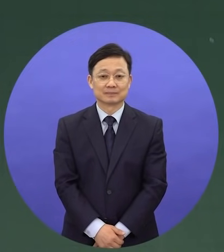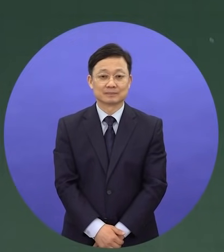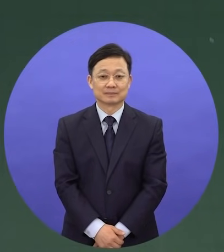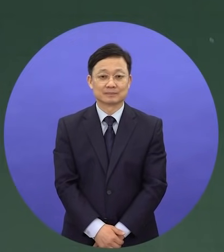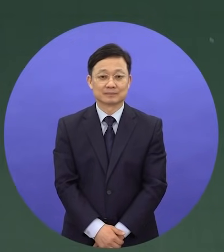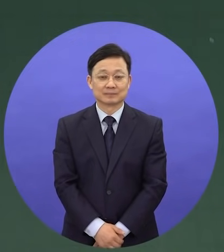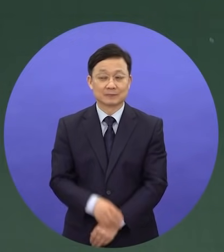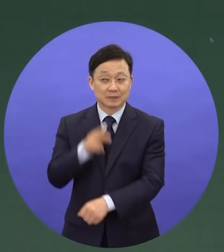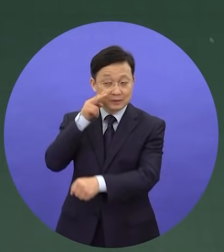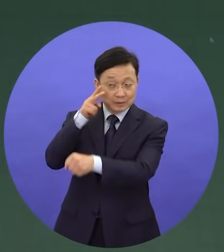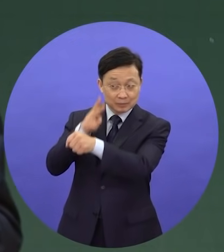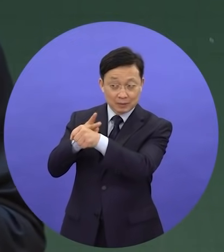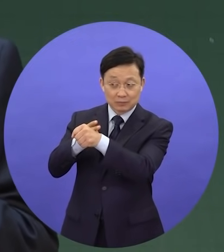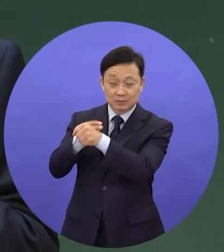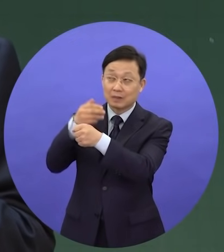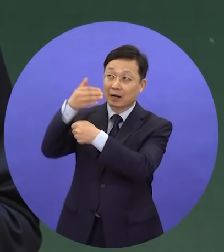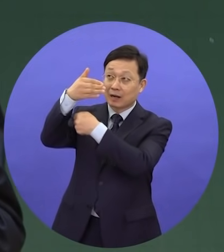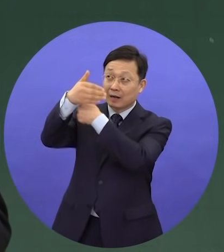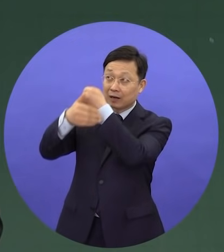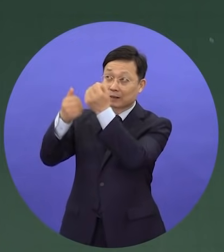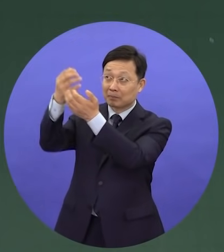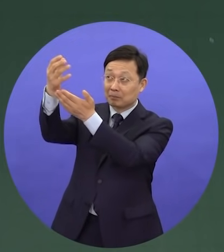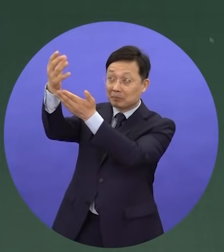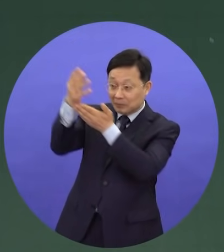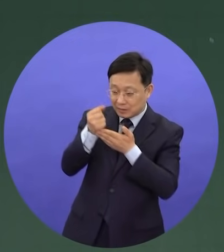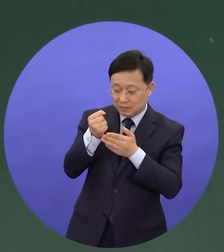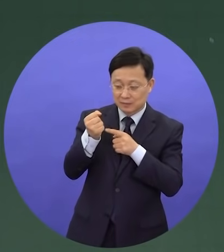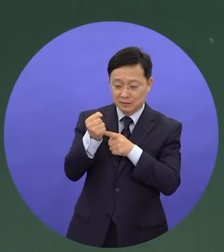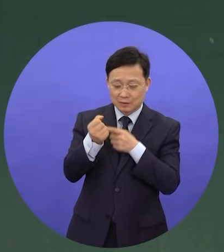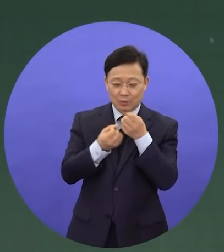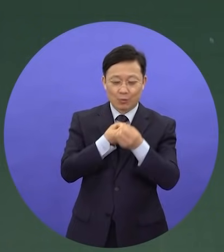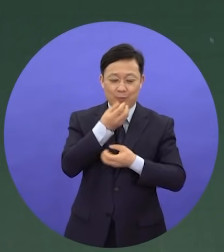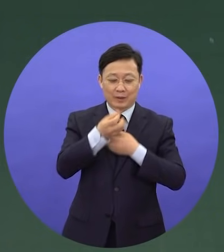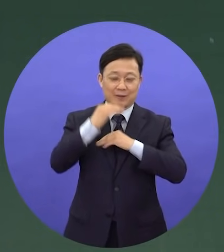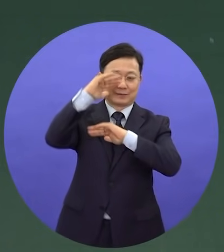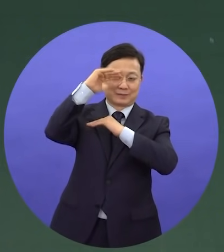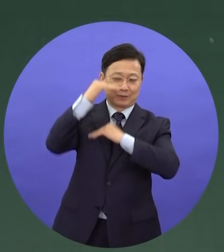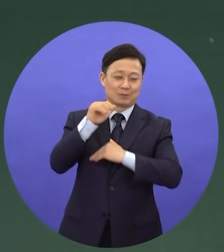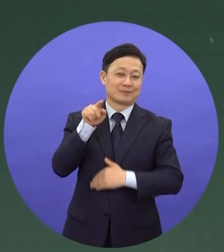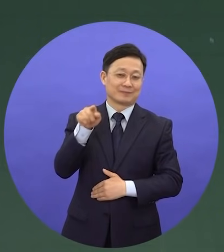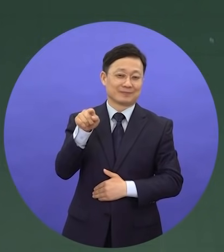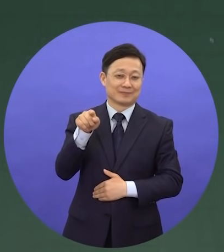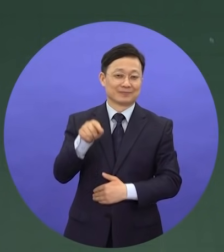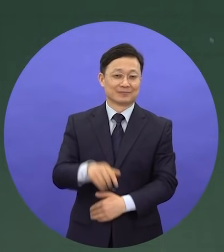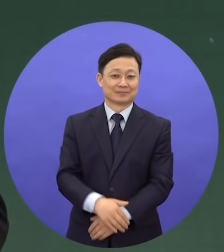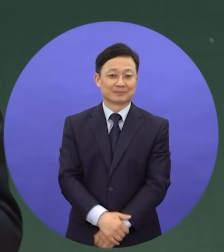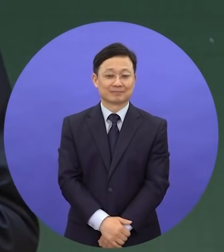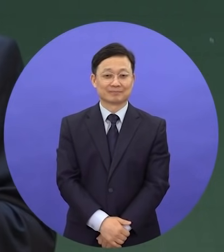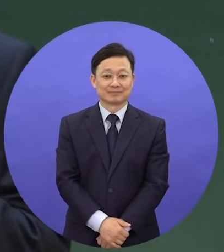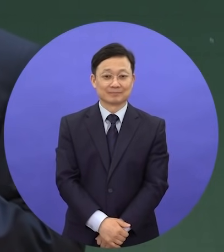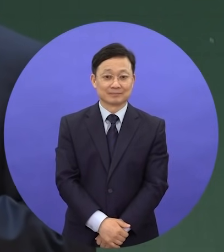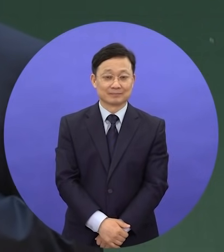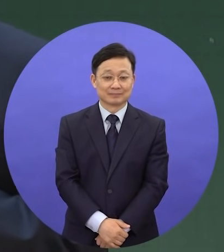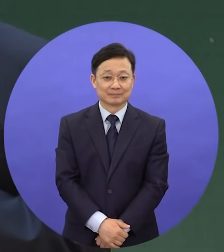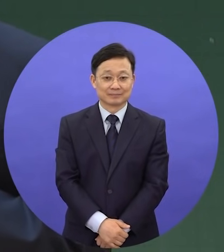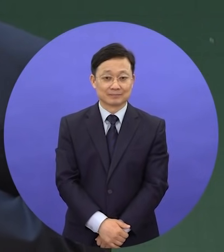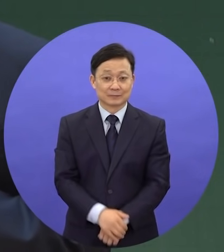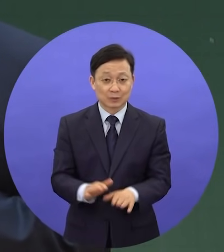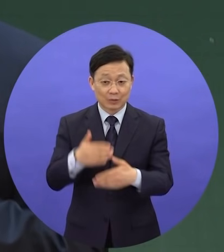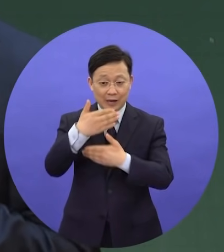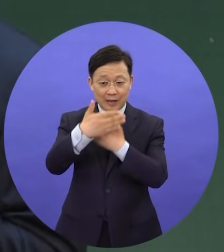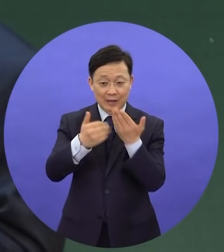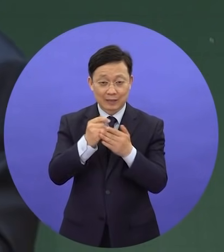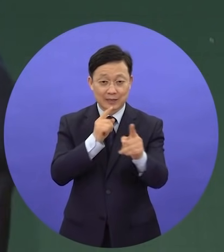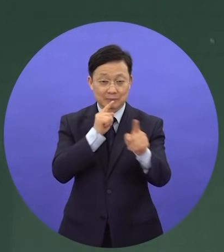예. 바울이 받은 걸 고백했습니다. That Paul confessed what he had received. 자. 오늘 이 메시지 듣는 분들